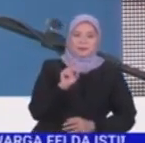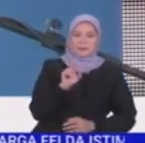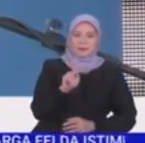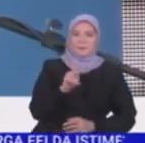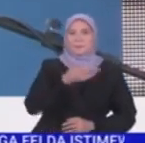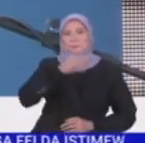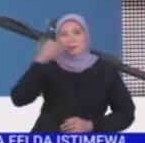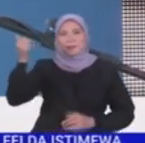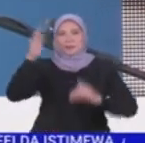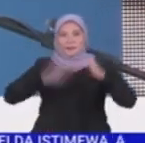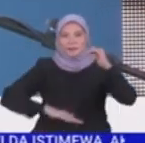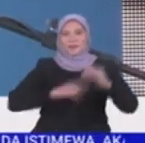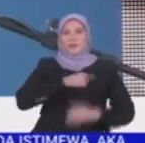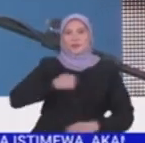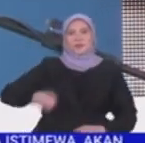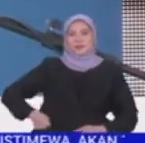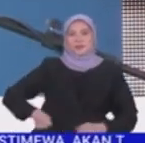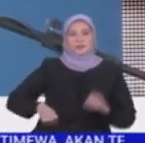lebih baik daripada China,